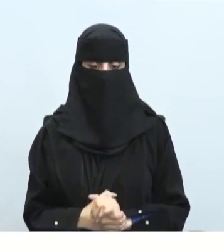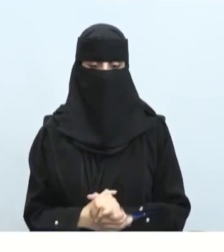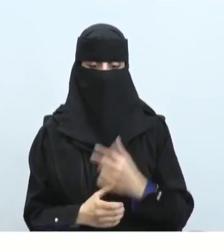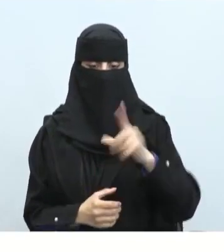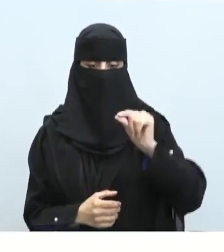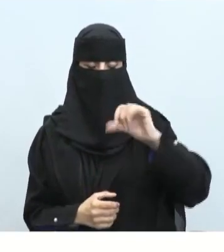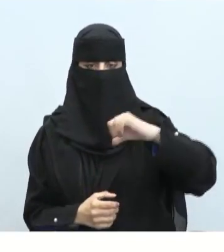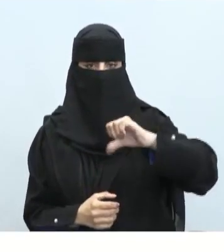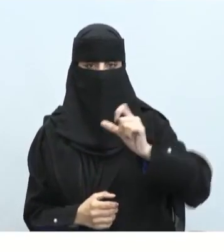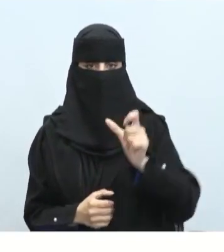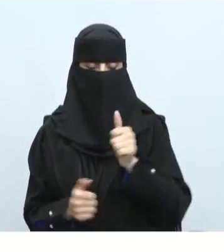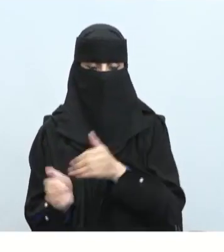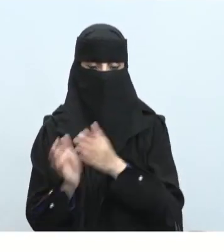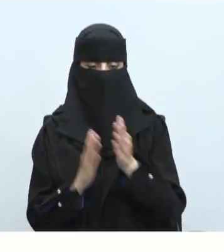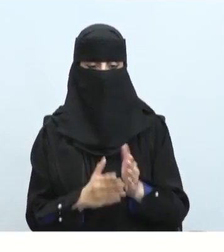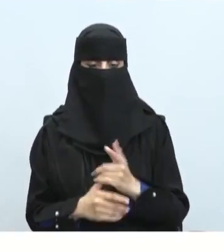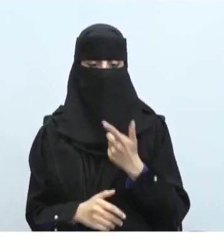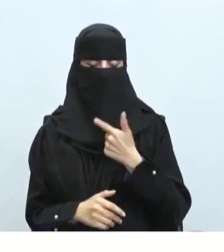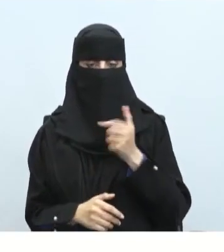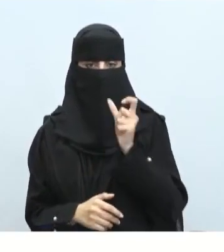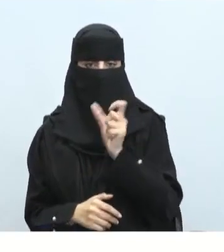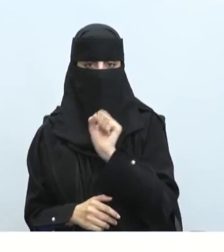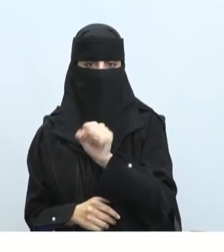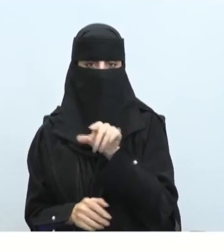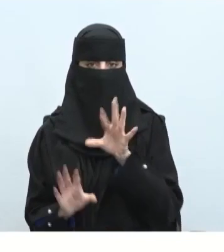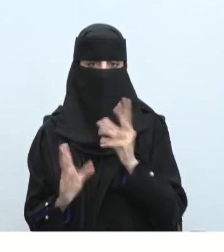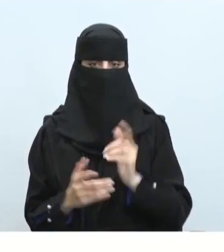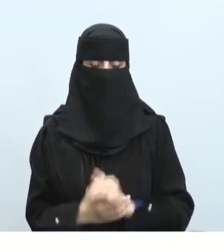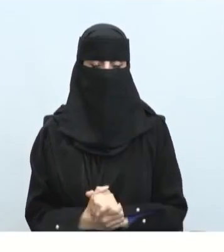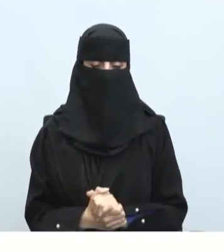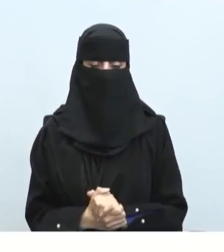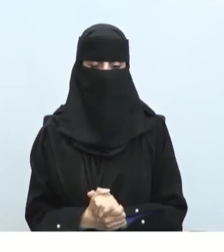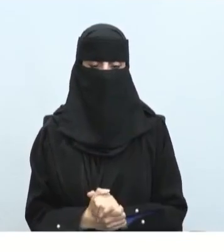احسنتم الحرف الناسخ ان اسمه